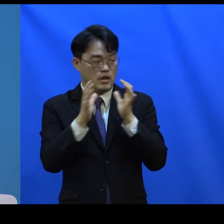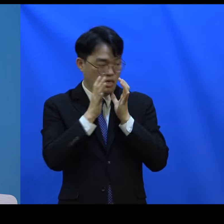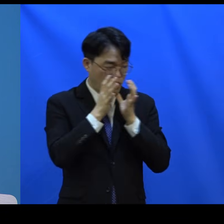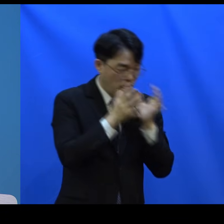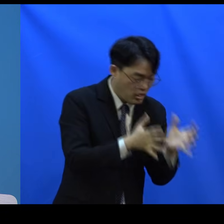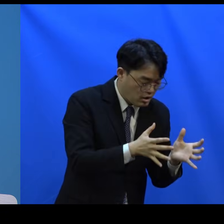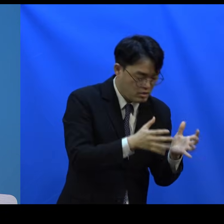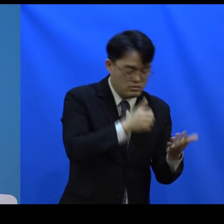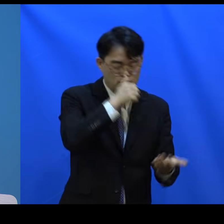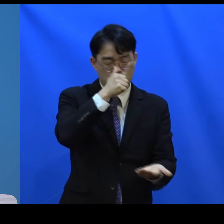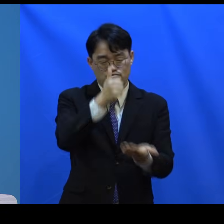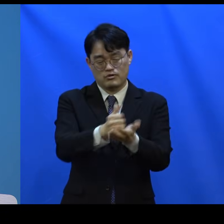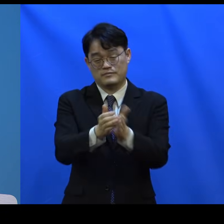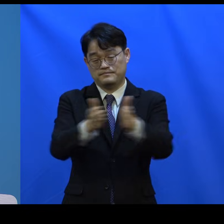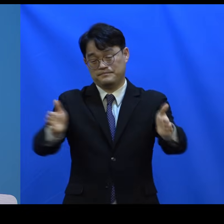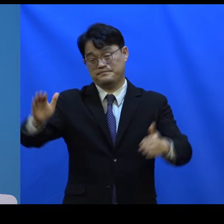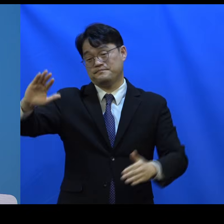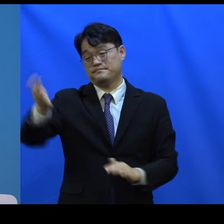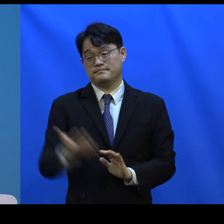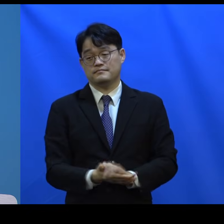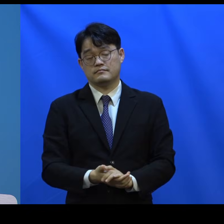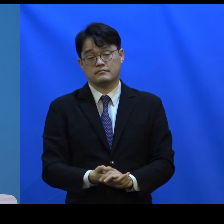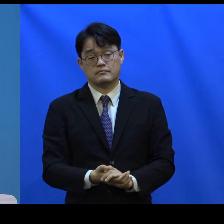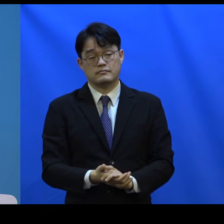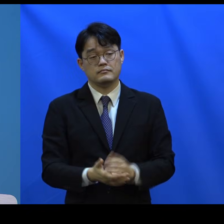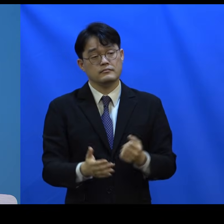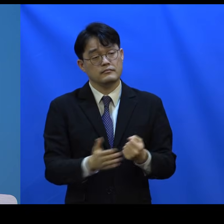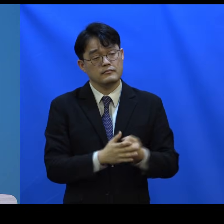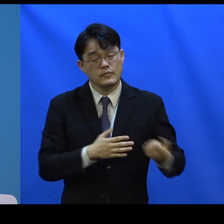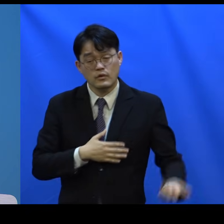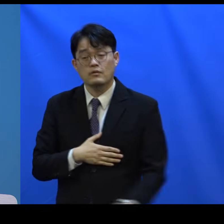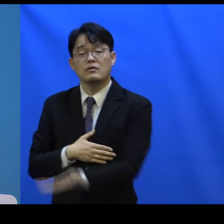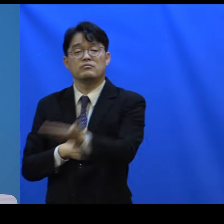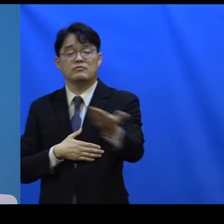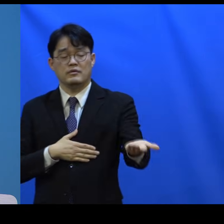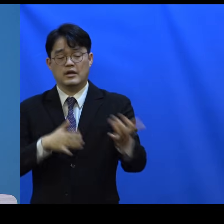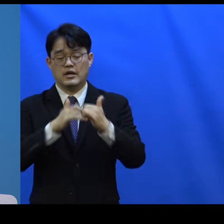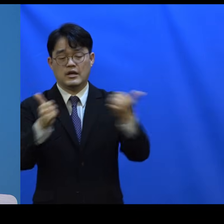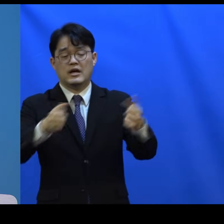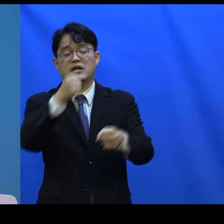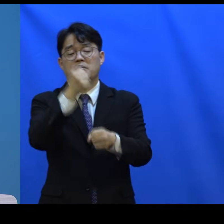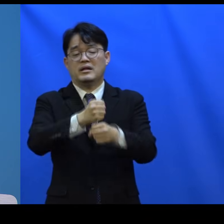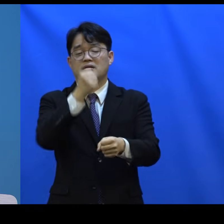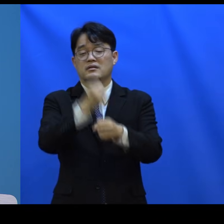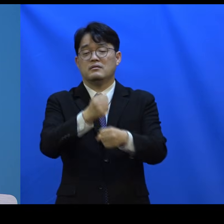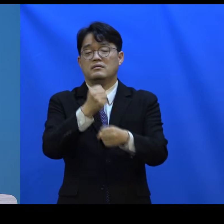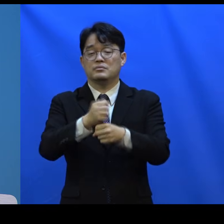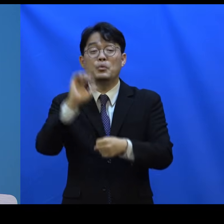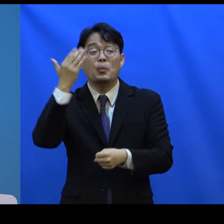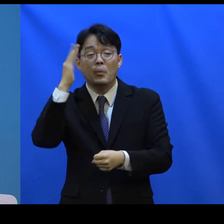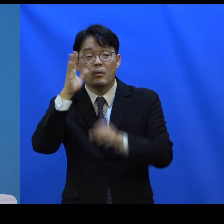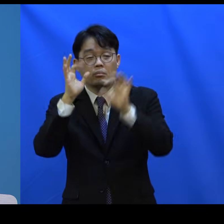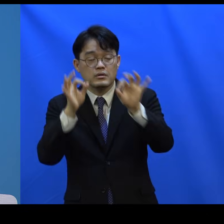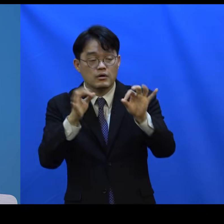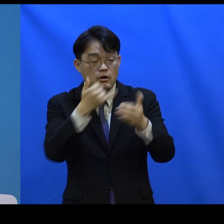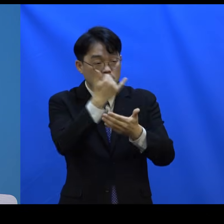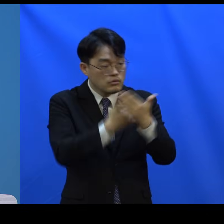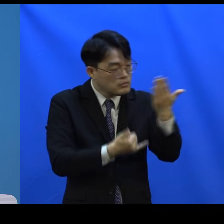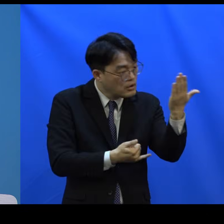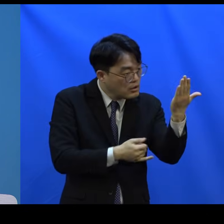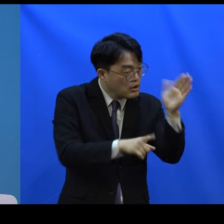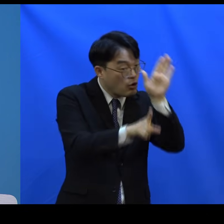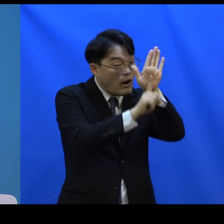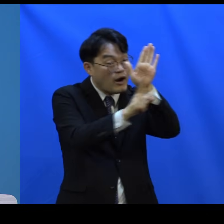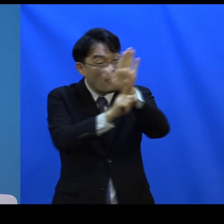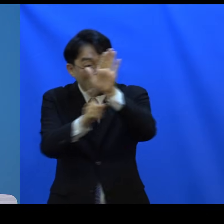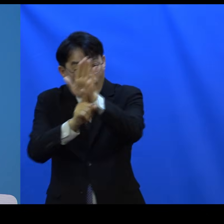것들을 보세요. 다 먹음직하고 보암직하고 탐스럽기도 한 거죠. 여러분, 오늘 우리가 이 예배 전쟁이에요. 가인과